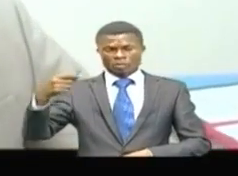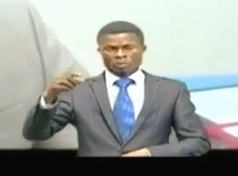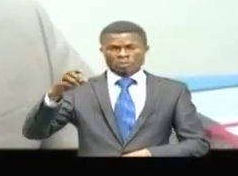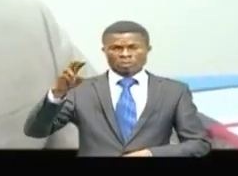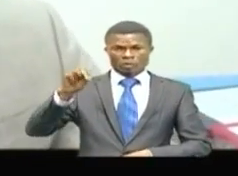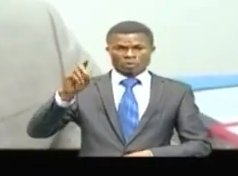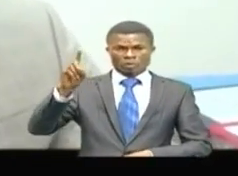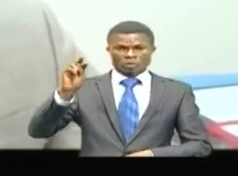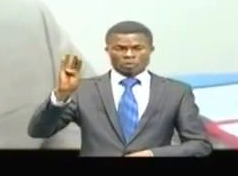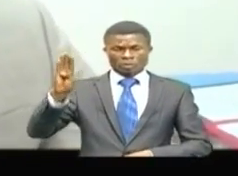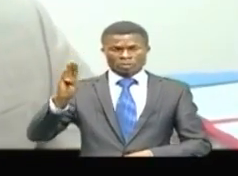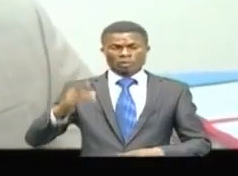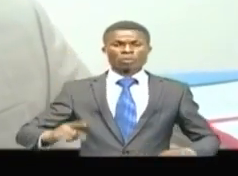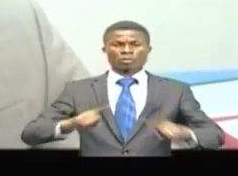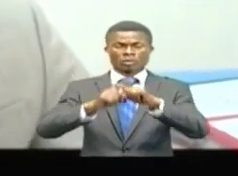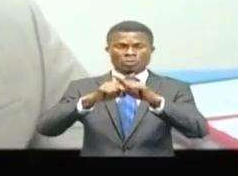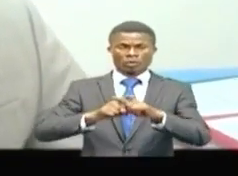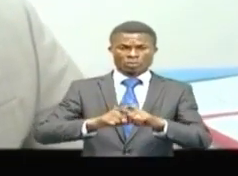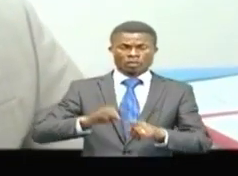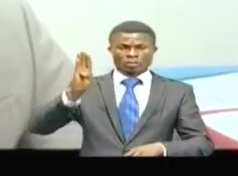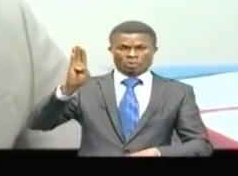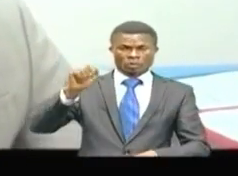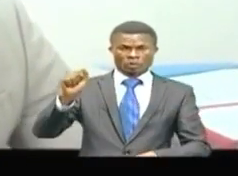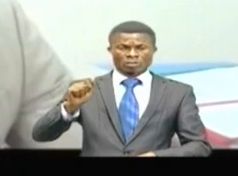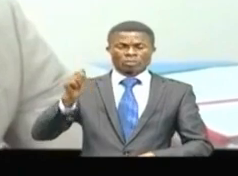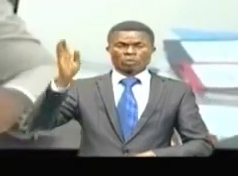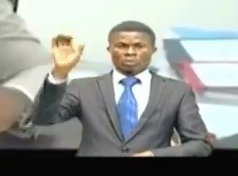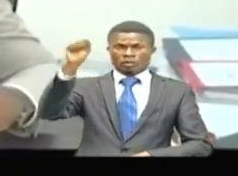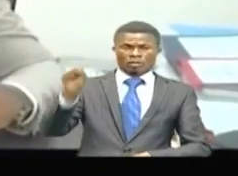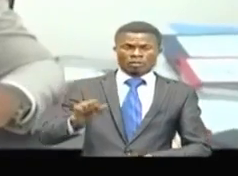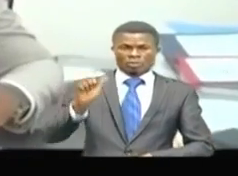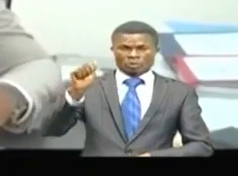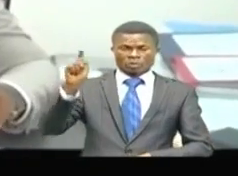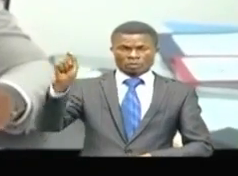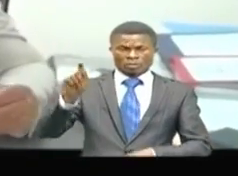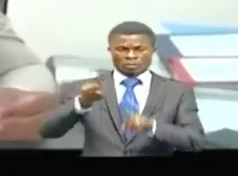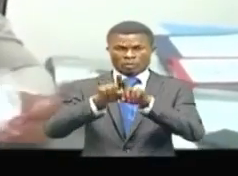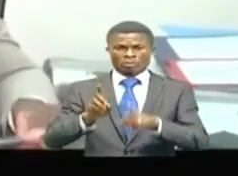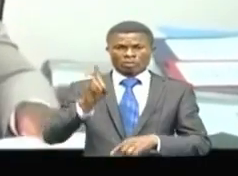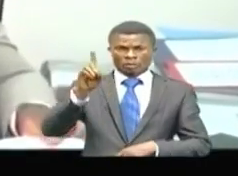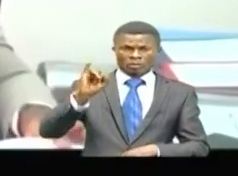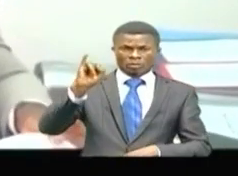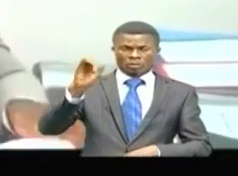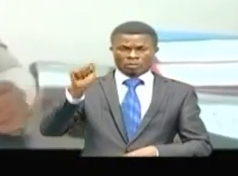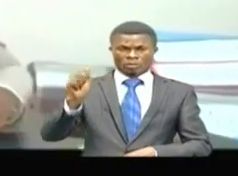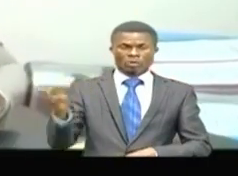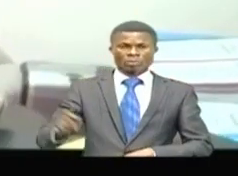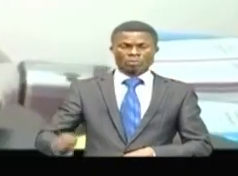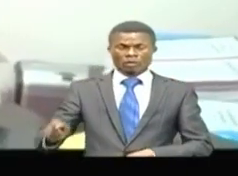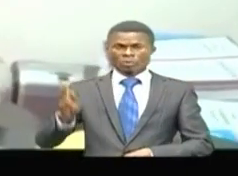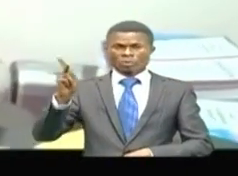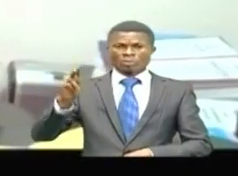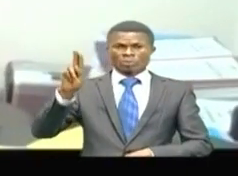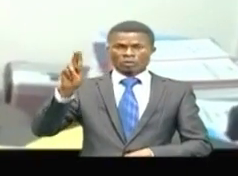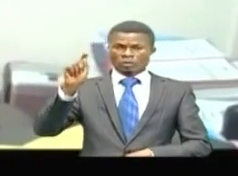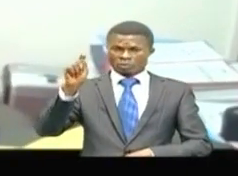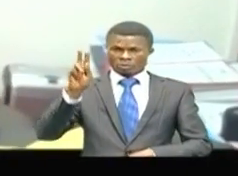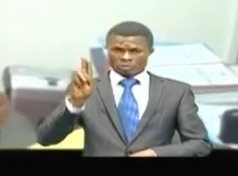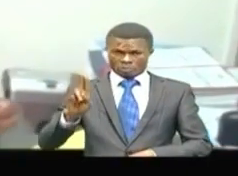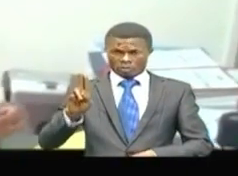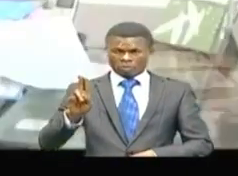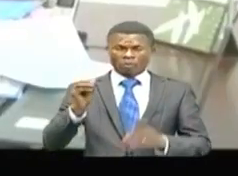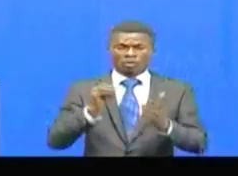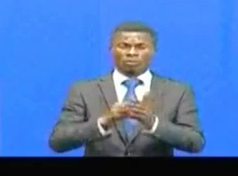foncier oppose les Baboma, les Sakata et les Dia dans les territoires de Koutou. Il a